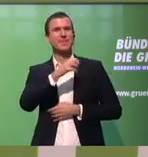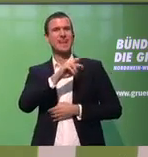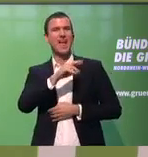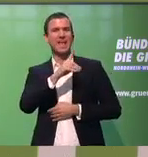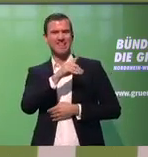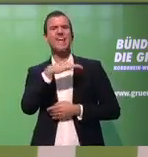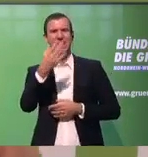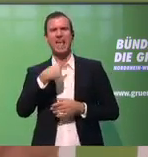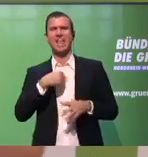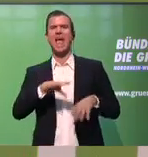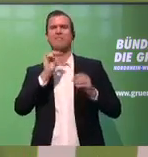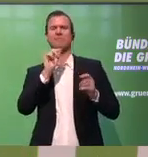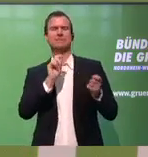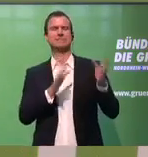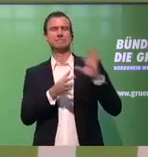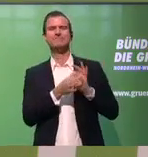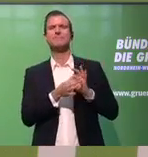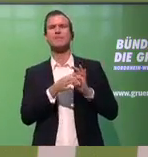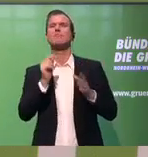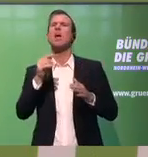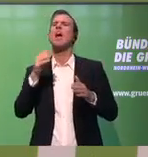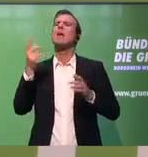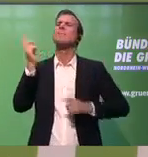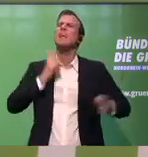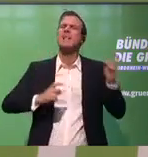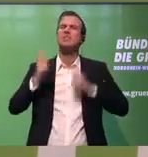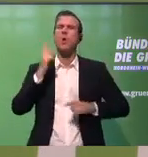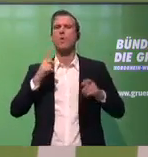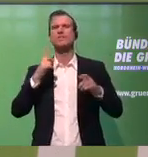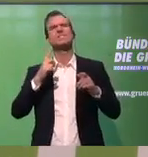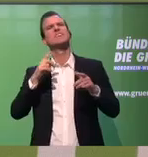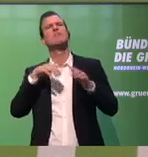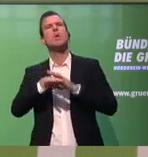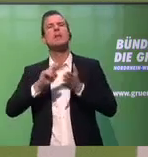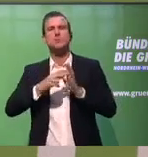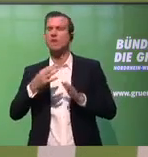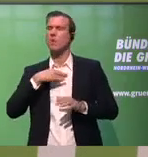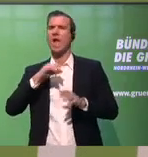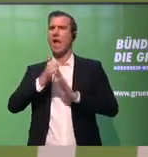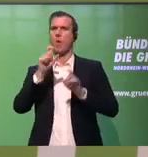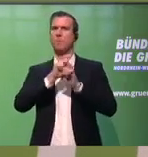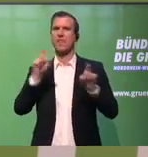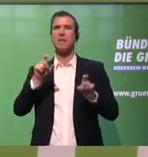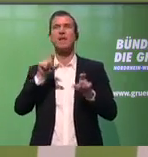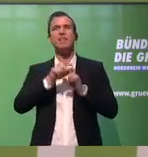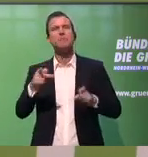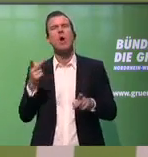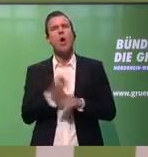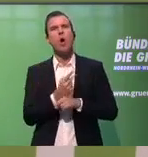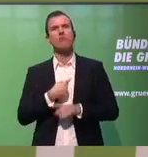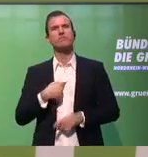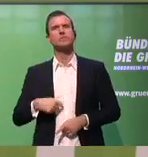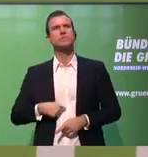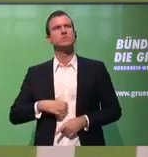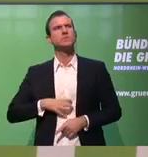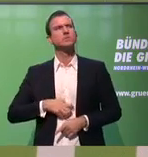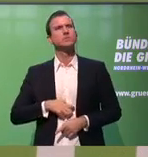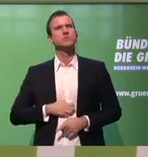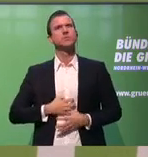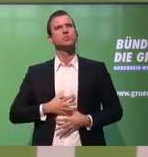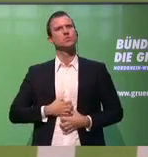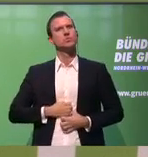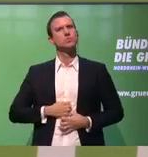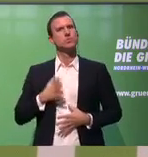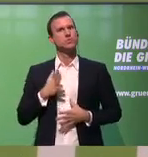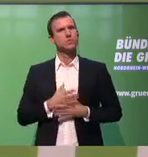baue ich dann gleich am Anfang um. Migrations- und Flüchtlingspolitik, das ist ja mein Leib- und Magenthema und leider dreht sich mir der Magen dabei auch regelmäßig um. Wenn wir uns